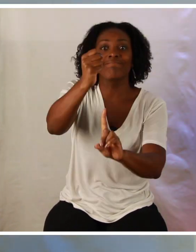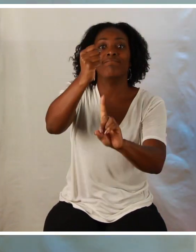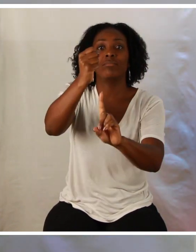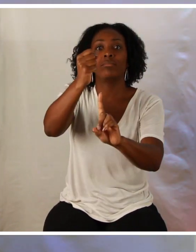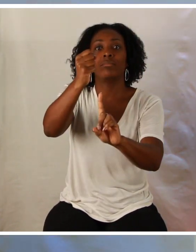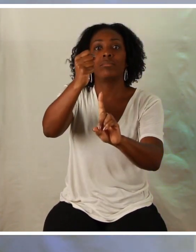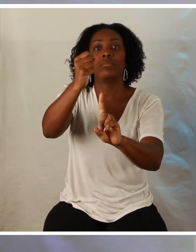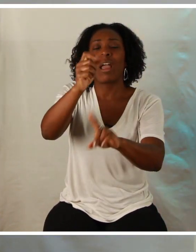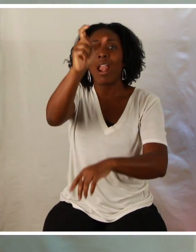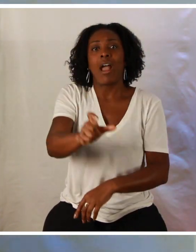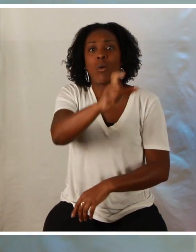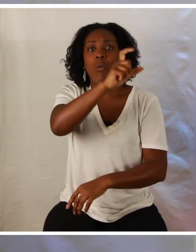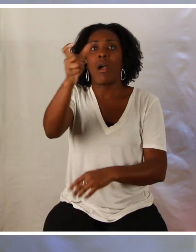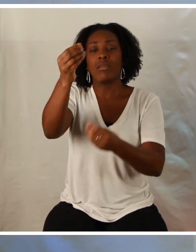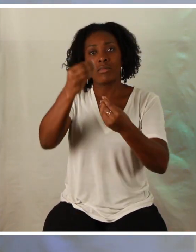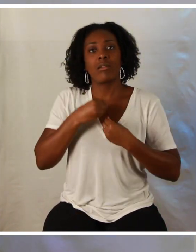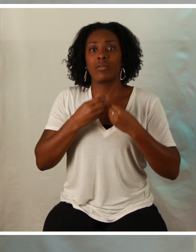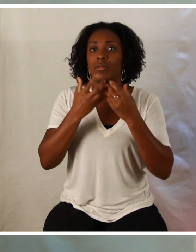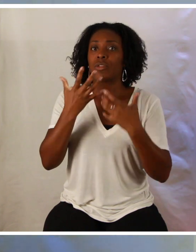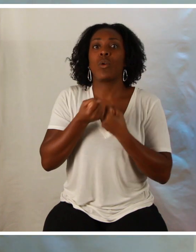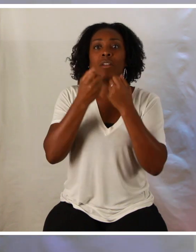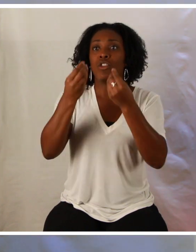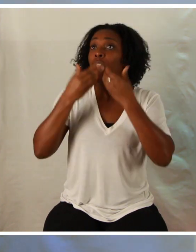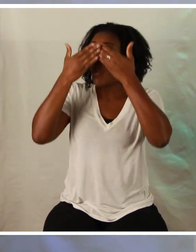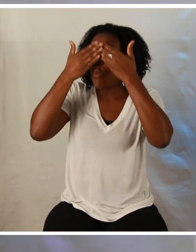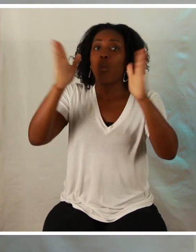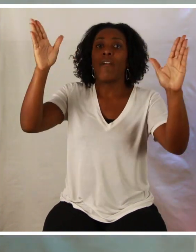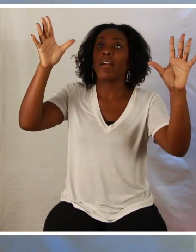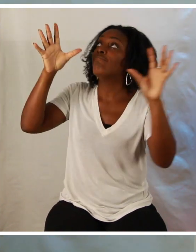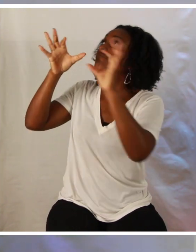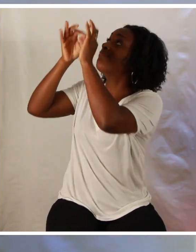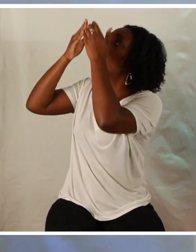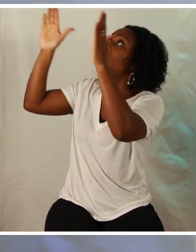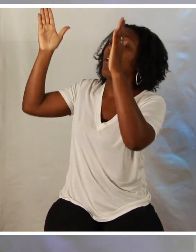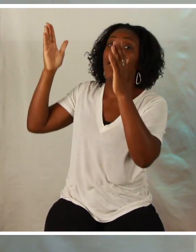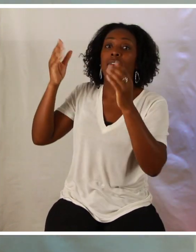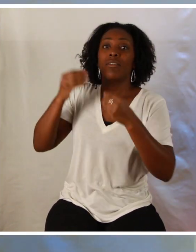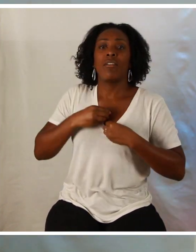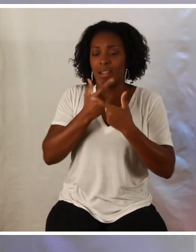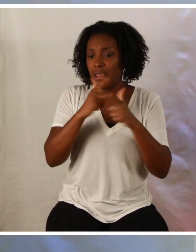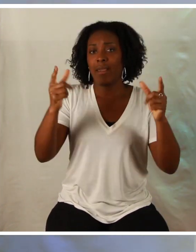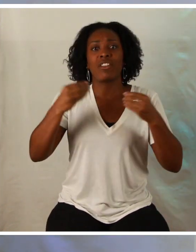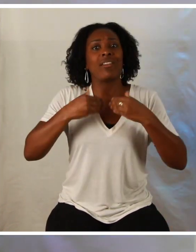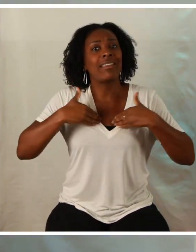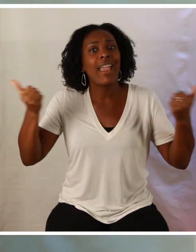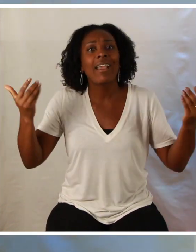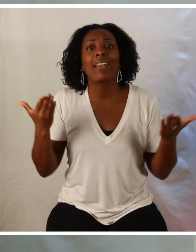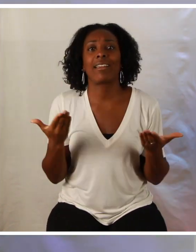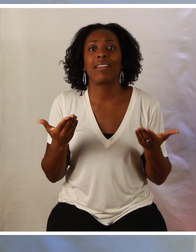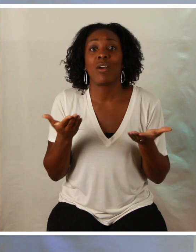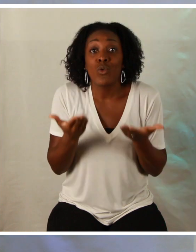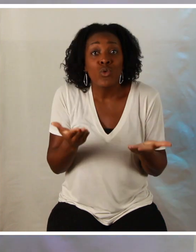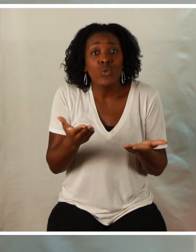qui nous a devancés pour nous ouvrir la voie, pour être sauvés, libérés et guéris. C'est pour ça qu'aujourd'hui,